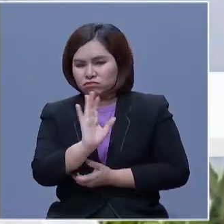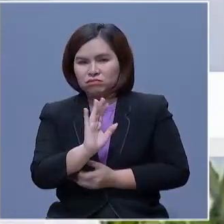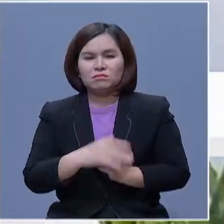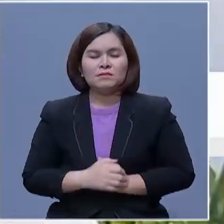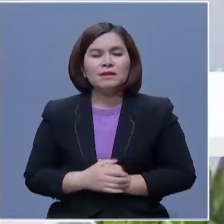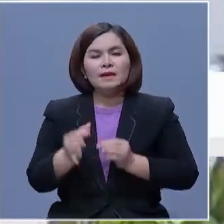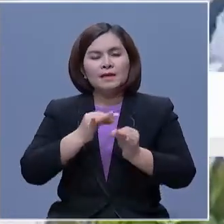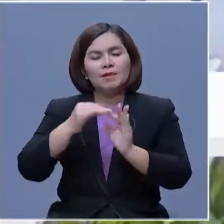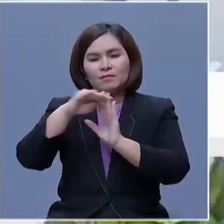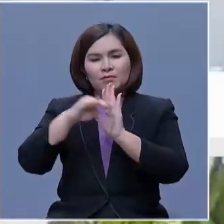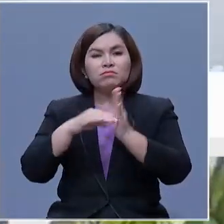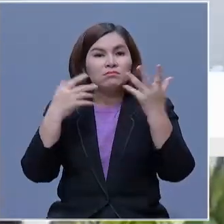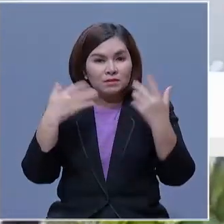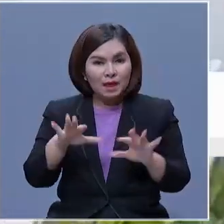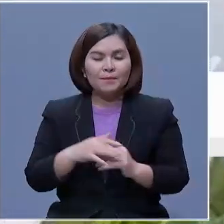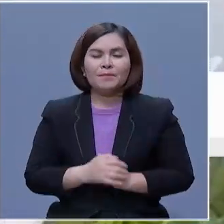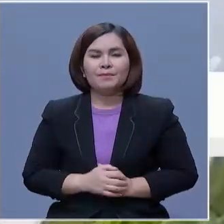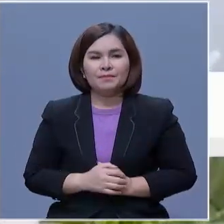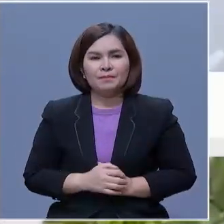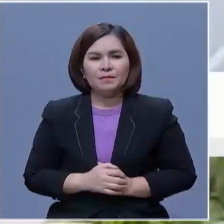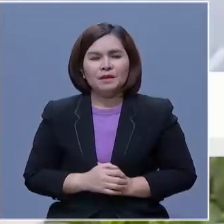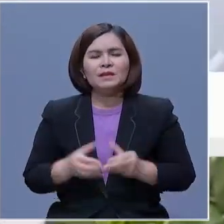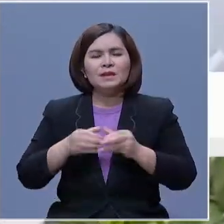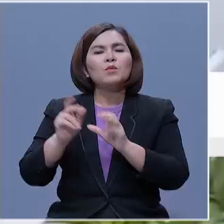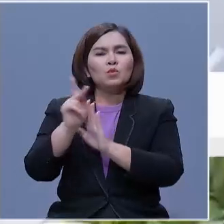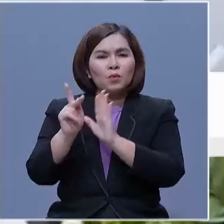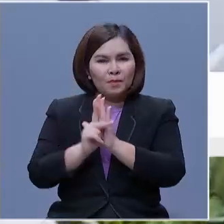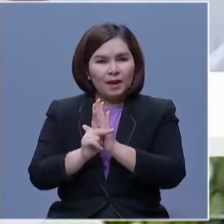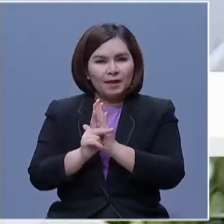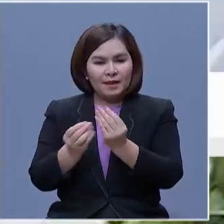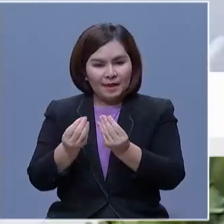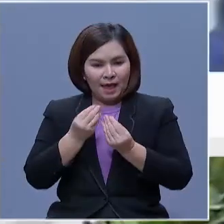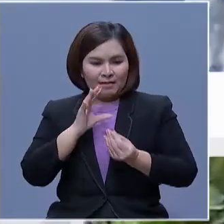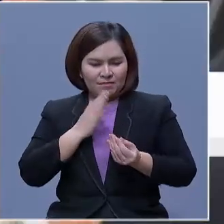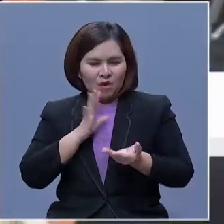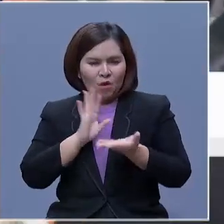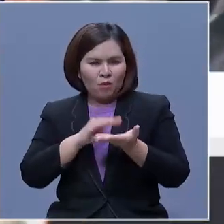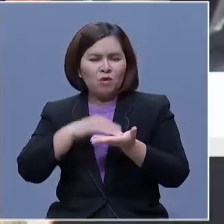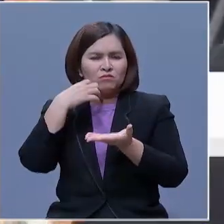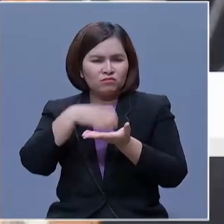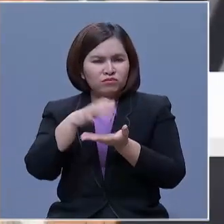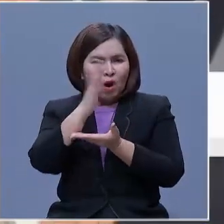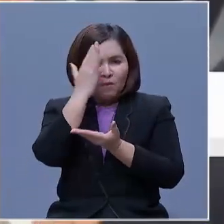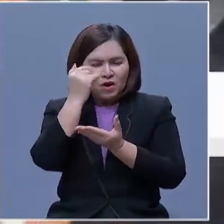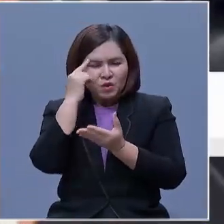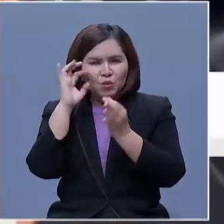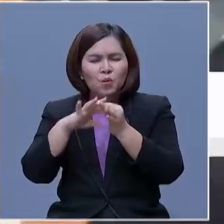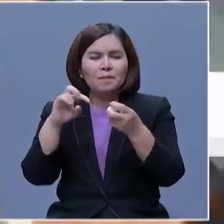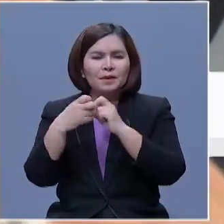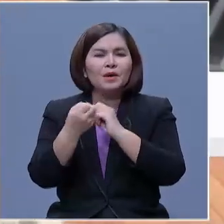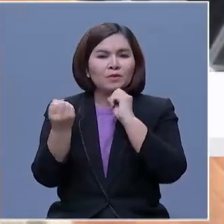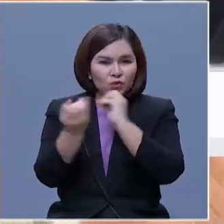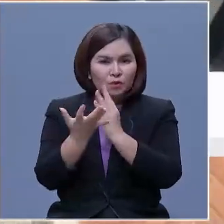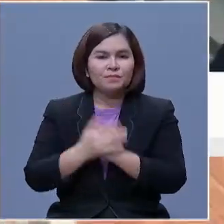อาร์มแล้วก็ชี้แจงเรื่องที่ถูกกล่าวหาบอกว่าทีมกฎหมายไม่อนุญาตให้ข้อมูลกับสื่อเพราะกังวลว่าจะกระทบกับรูปคดี